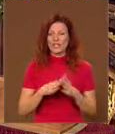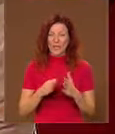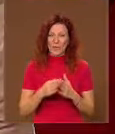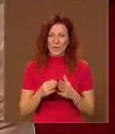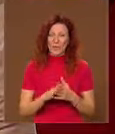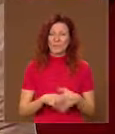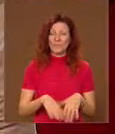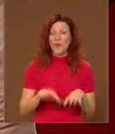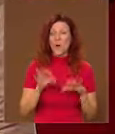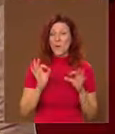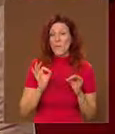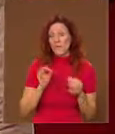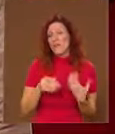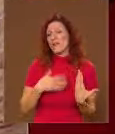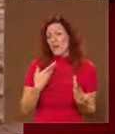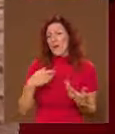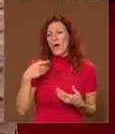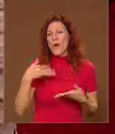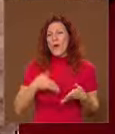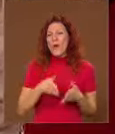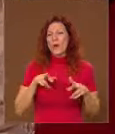църквата, обикновено доведени от своите родители.